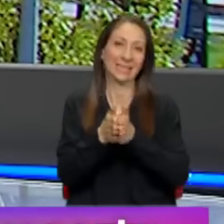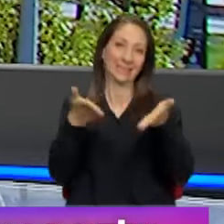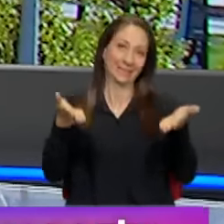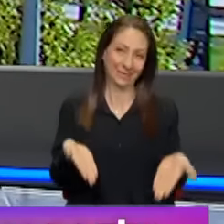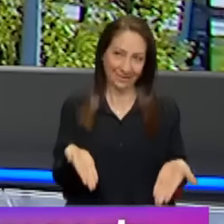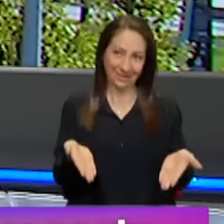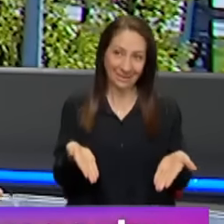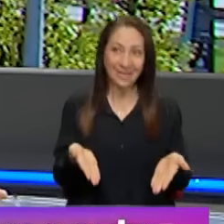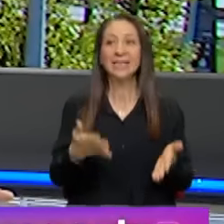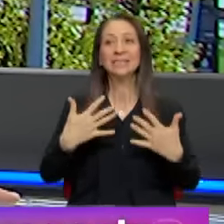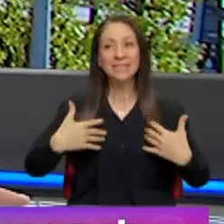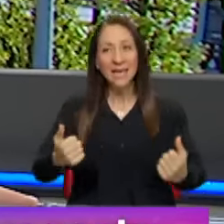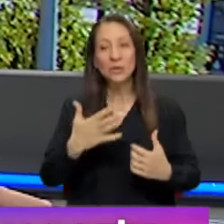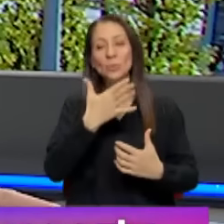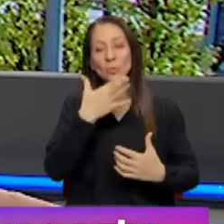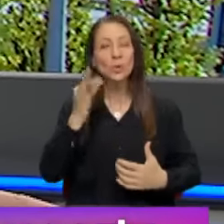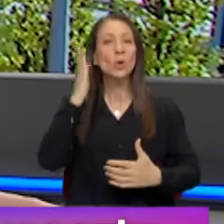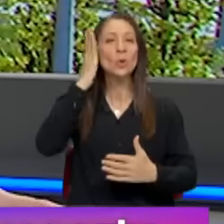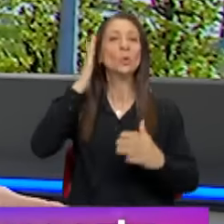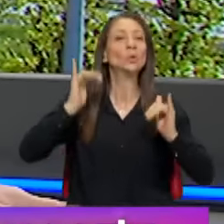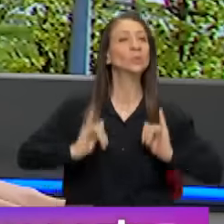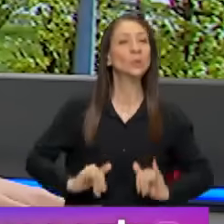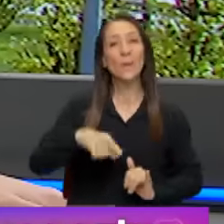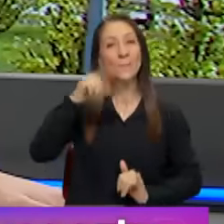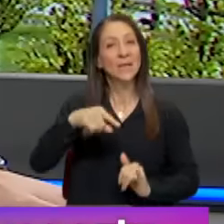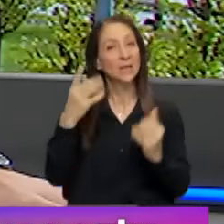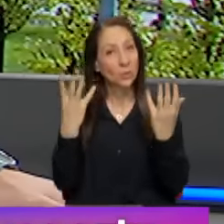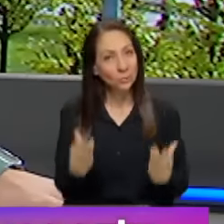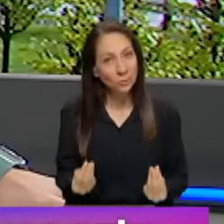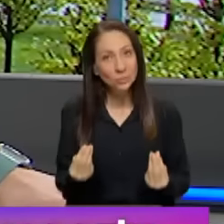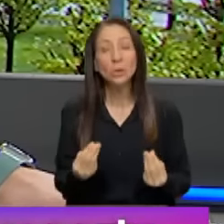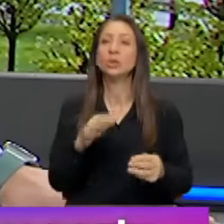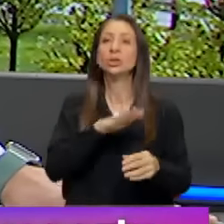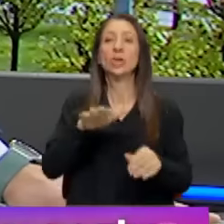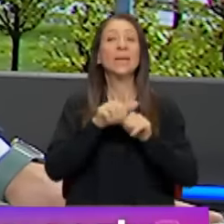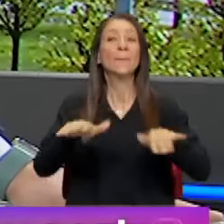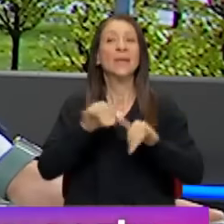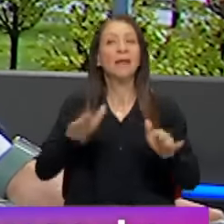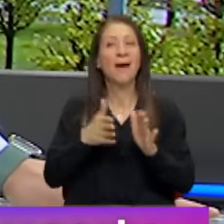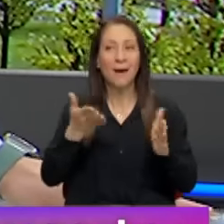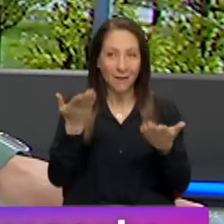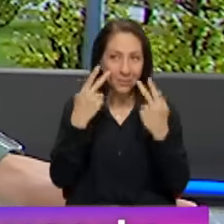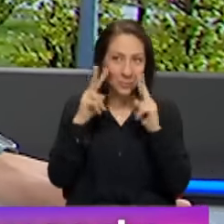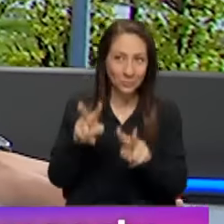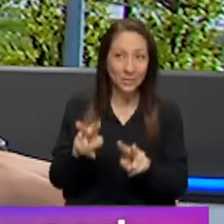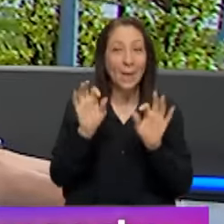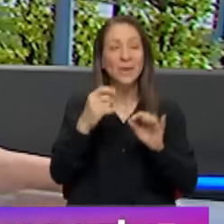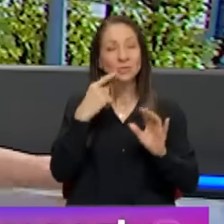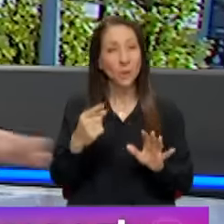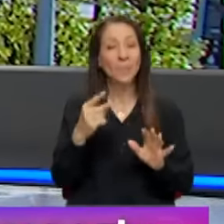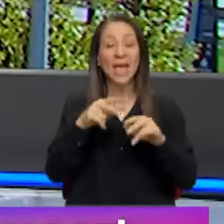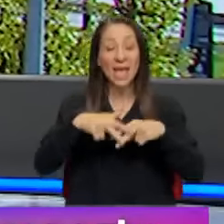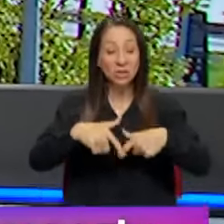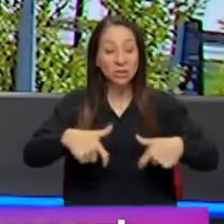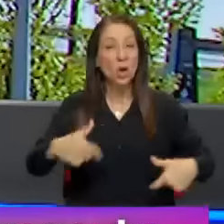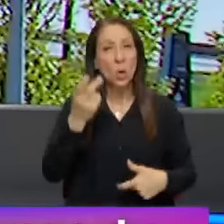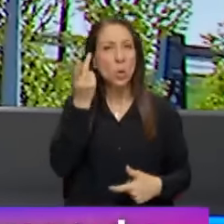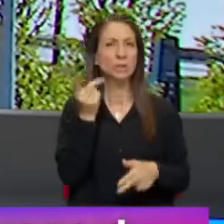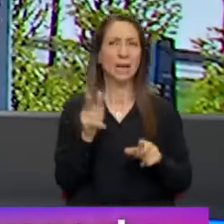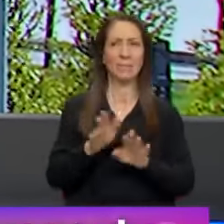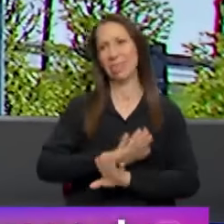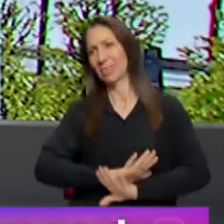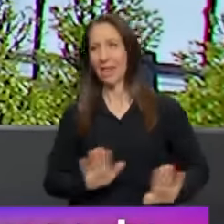Salı. Sağlıklı, mutlu, huzurlu bir gün olsun. Ve işte sosyal medya adreslerimizi görüyorsunuz. Hemen de söyleyeyim, başlığımız